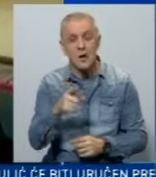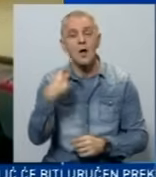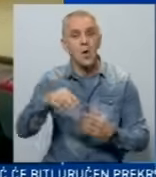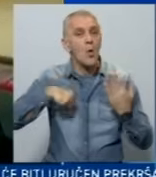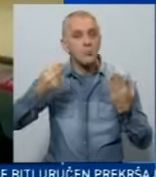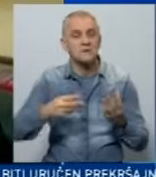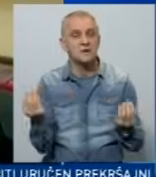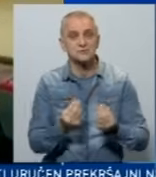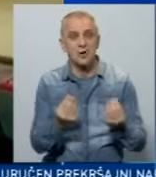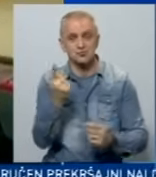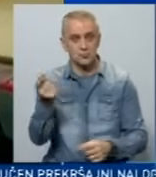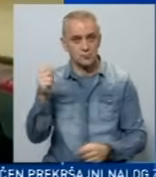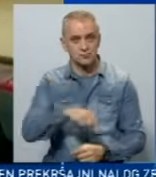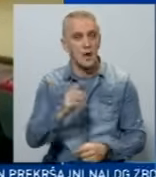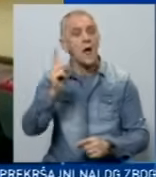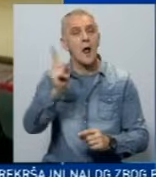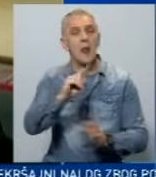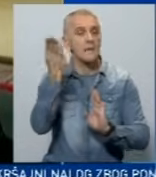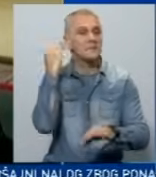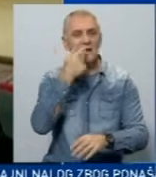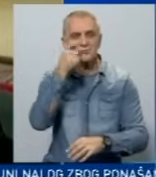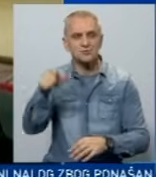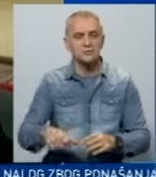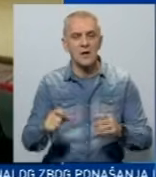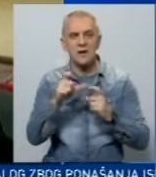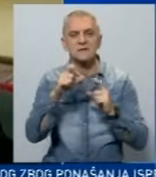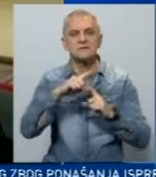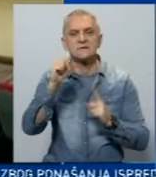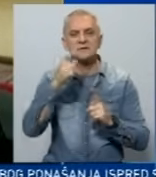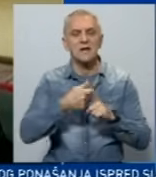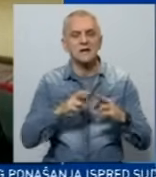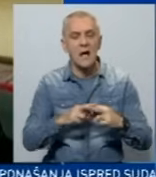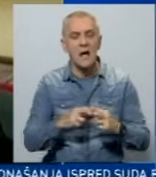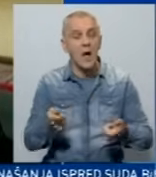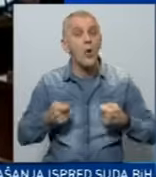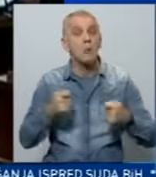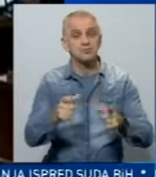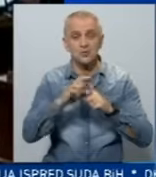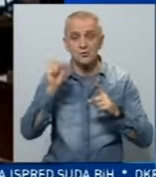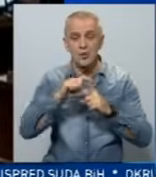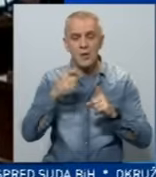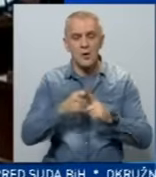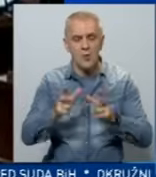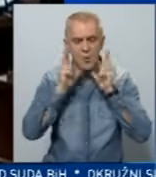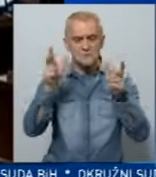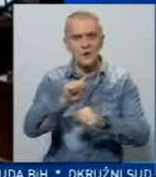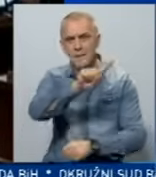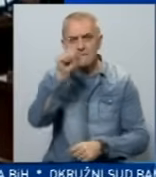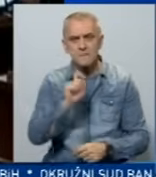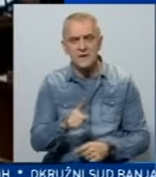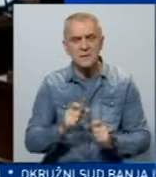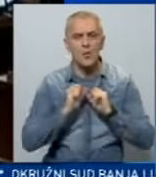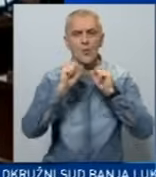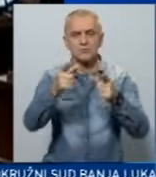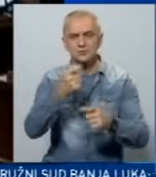je u sudnici ona, a ne rani sudija, u ovom slučaju Mirsad Strika, dok je optuženi Milorad Dodik uzvikivao pitanje upućeno